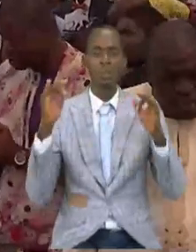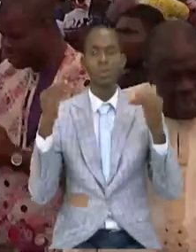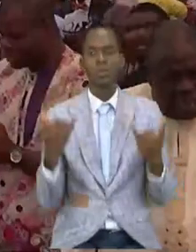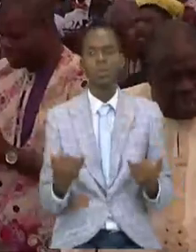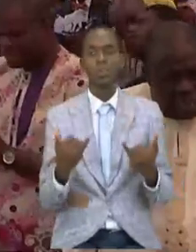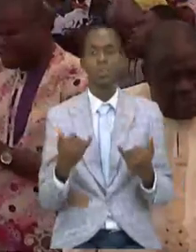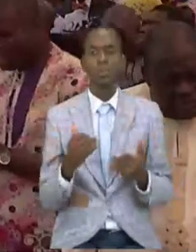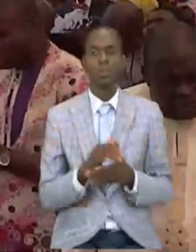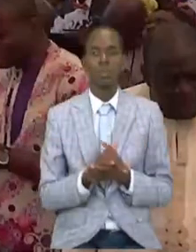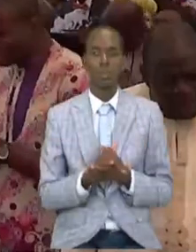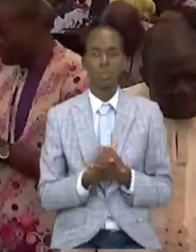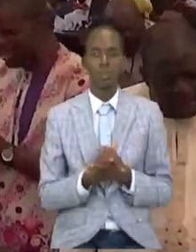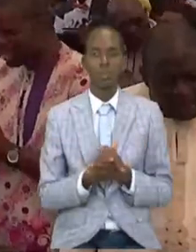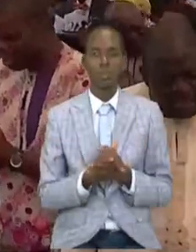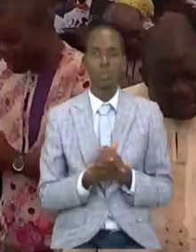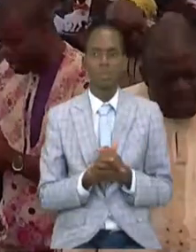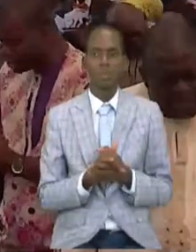cette liberté.